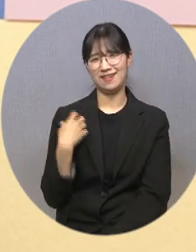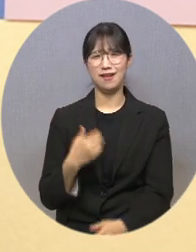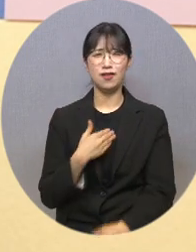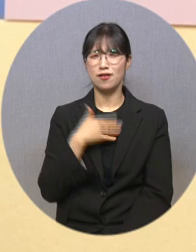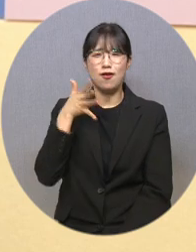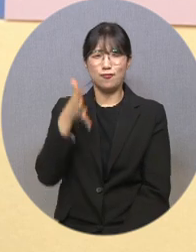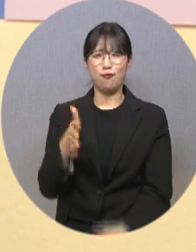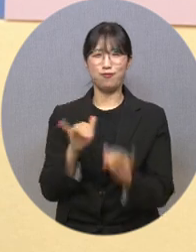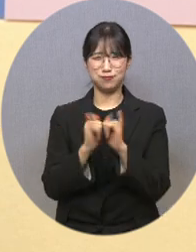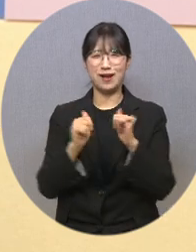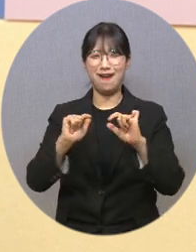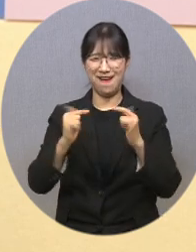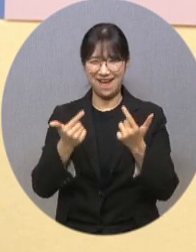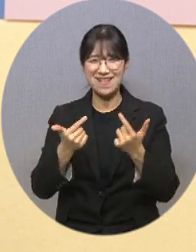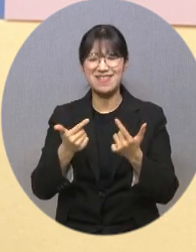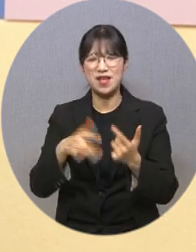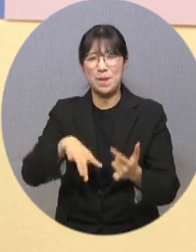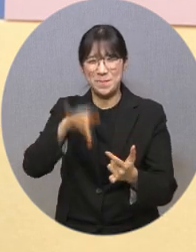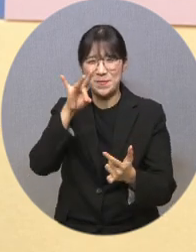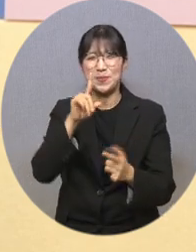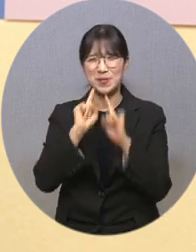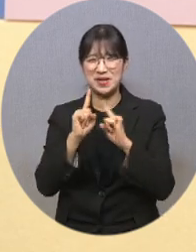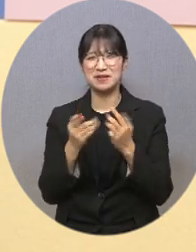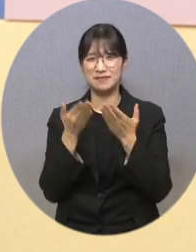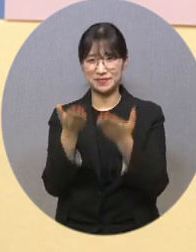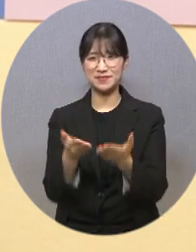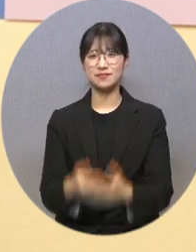복지 전문가는 아니라는 말씀을 우선 좀